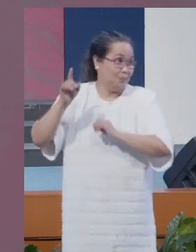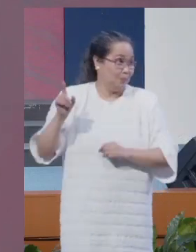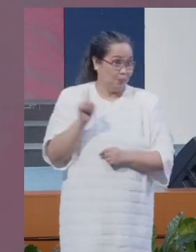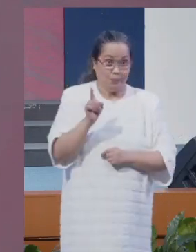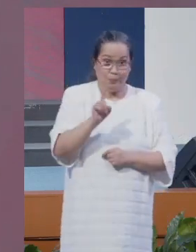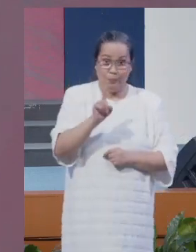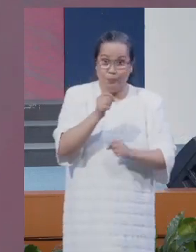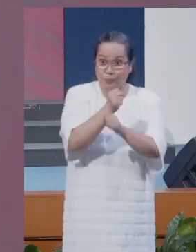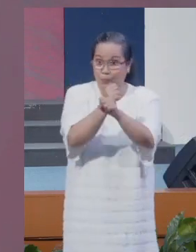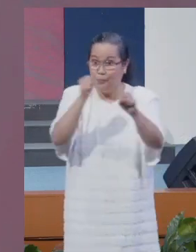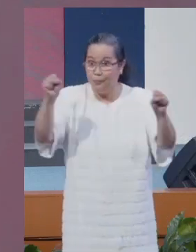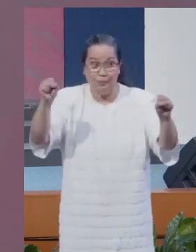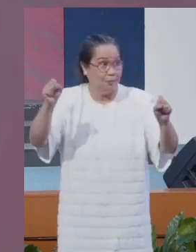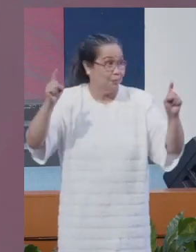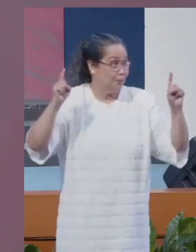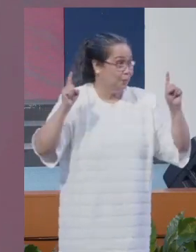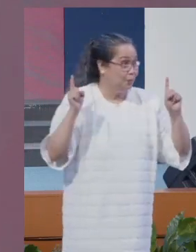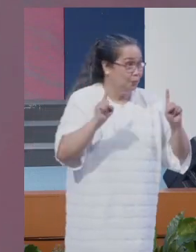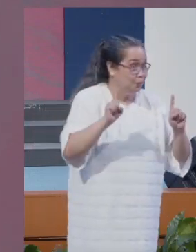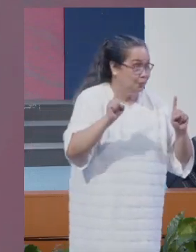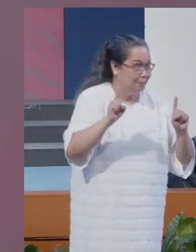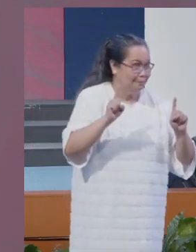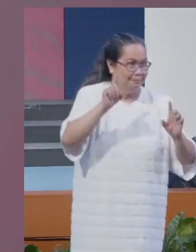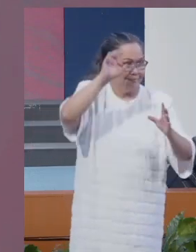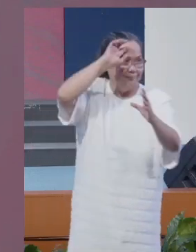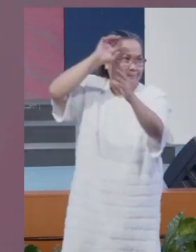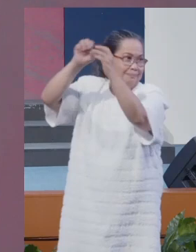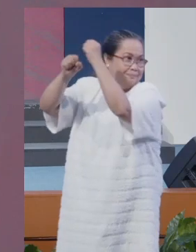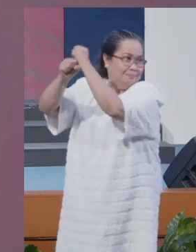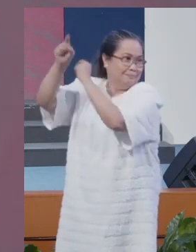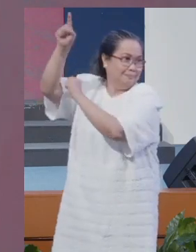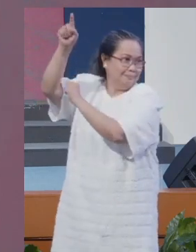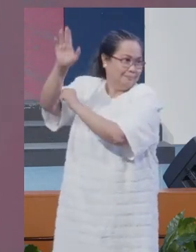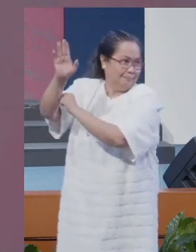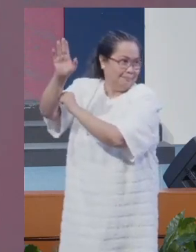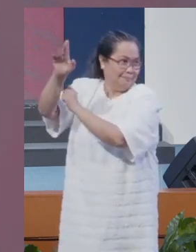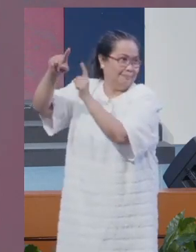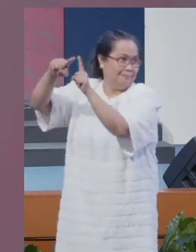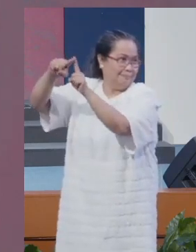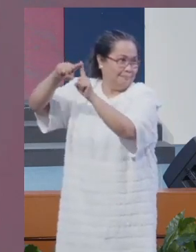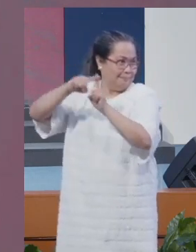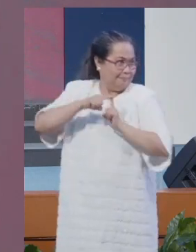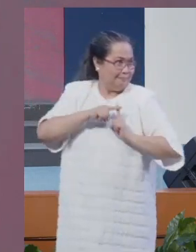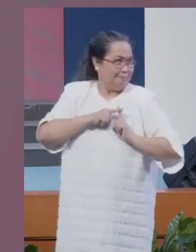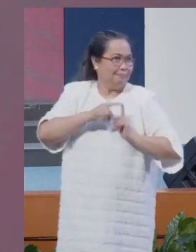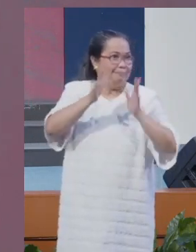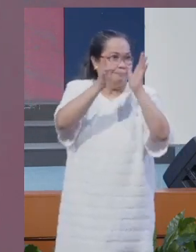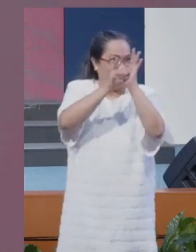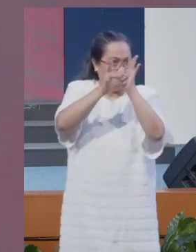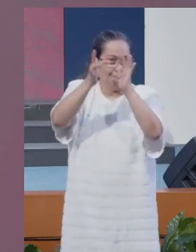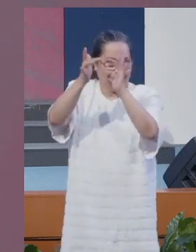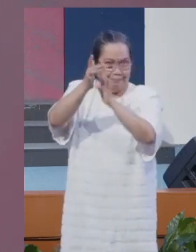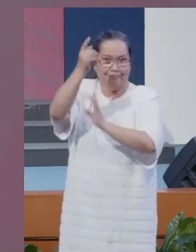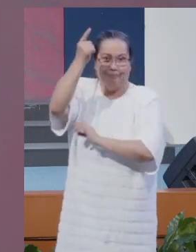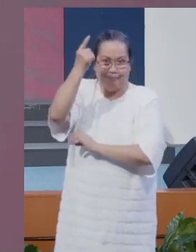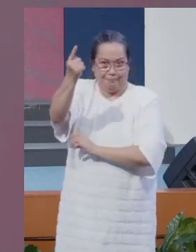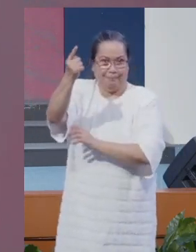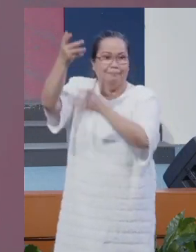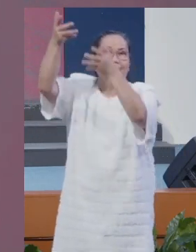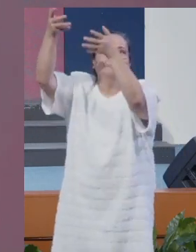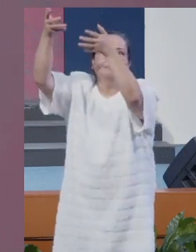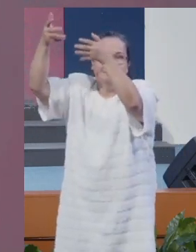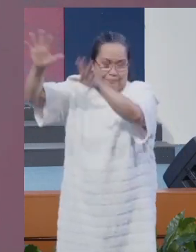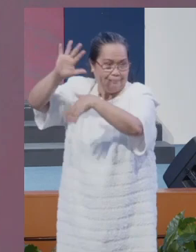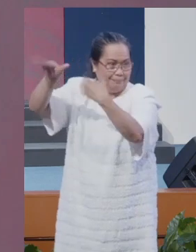Ang kaligtasan po ay ang pananampalataya lamang na ginawa na ni Jesus lahat ang kailangan